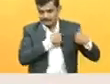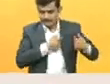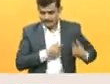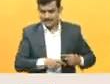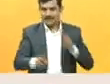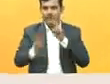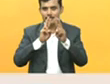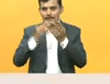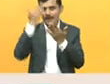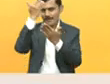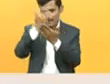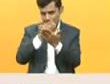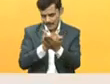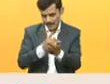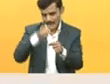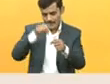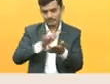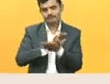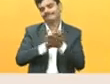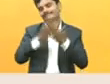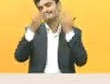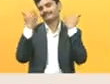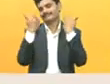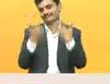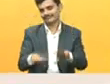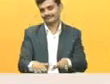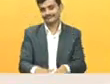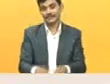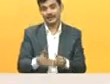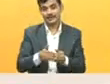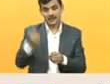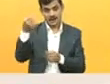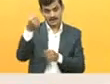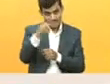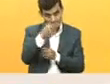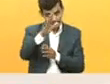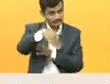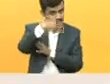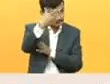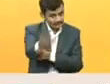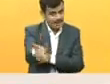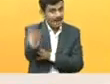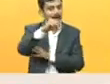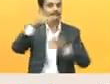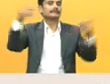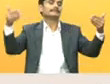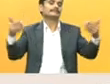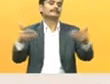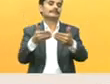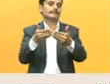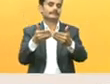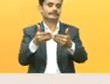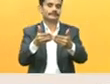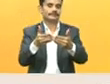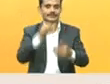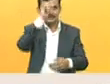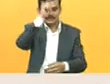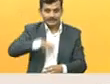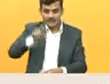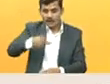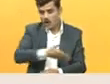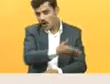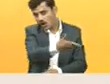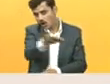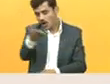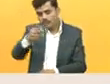में फिलहाल इतना ही। अगले महीने फिर मिलेंगे भारतवासियों की